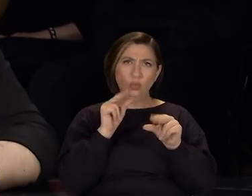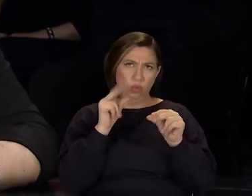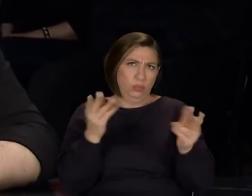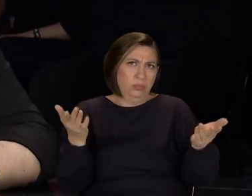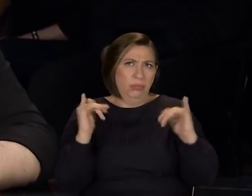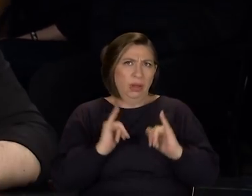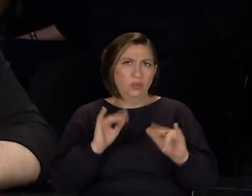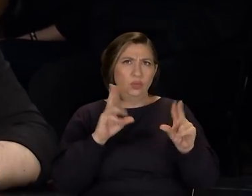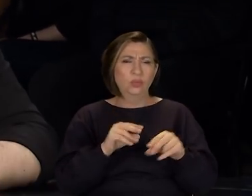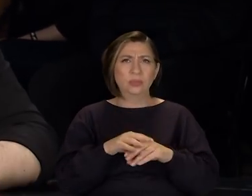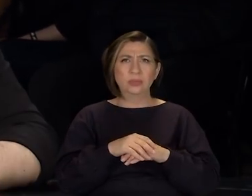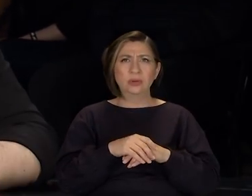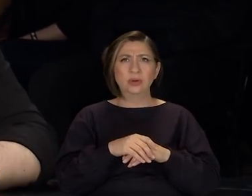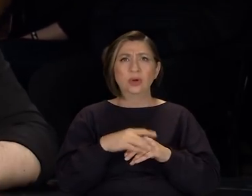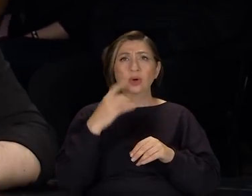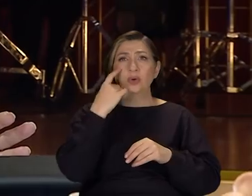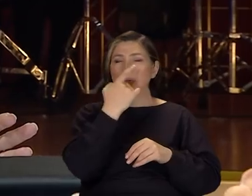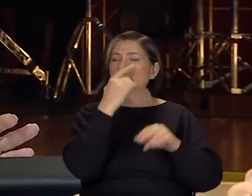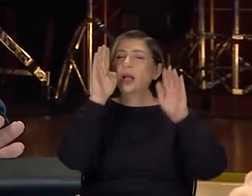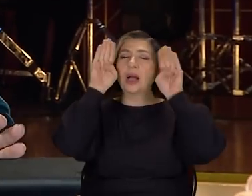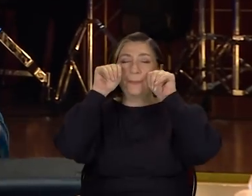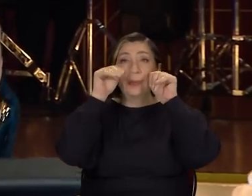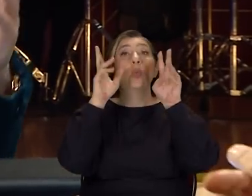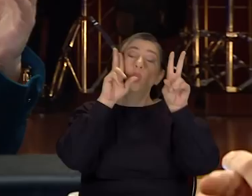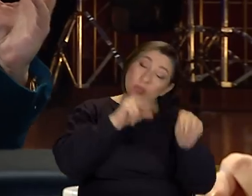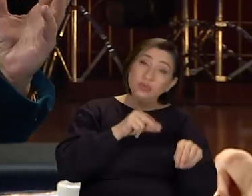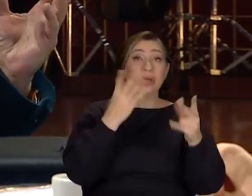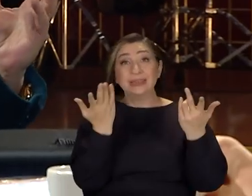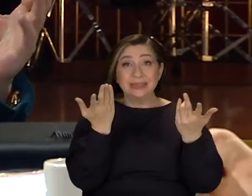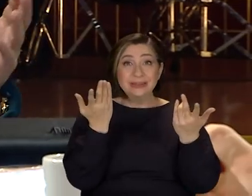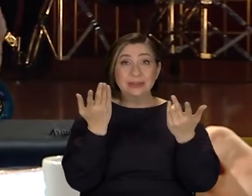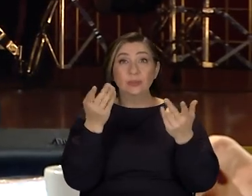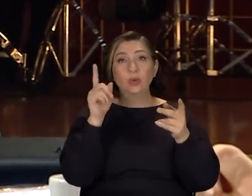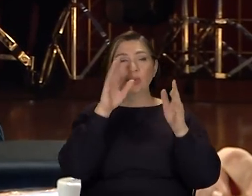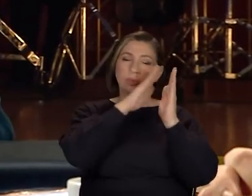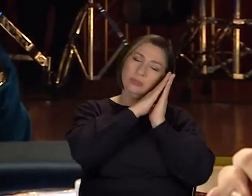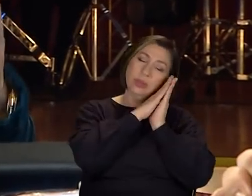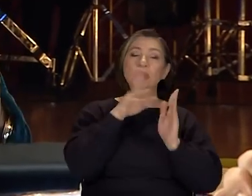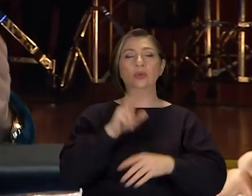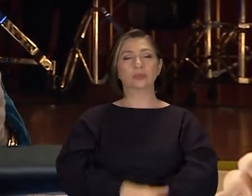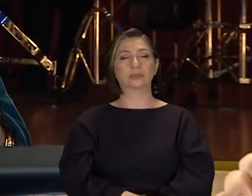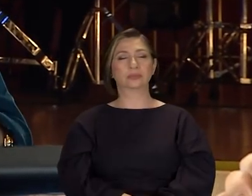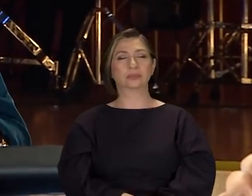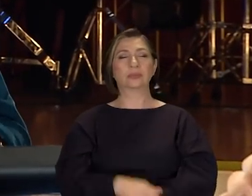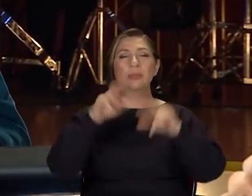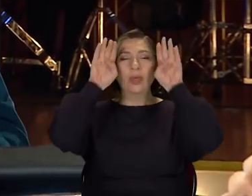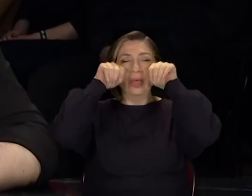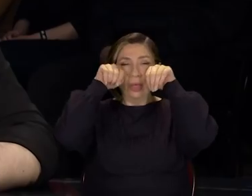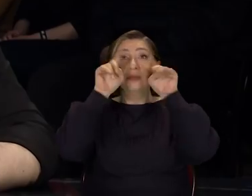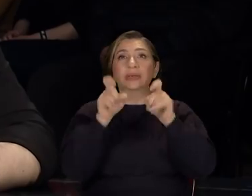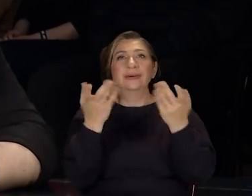Uyuyorum. Yani şey. Uyuyor musun gözlerini mi kapatıyorsun? Yani bir uyuma pozisyonu alıyor musun yoksa oturarak mı